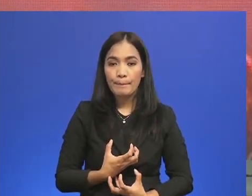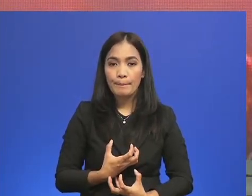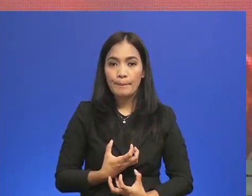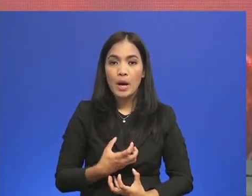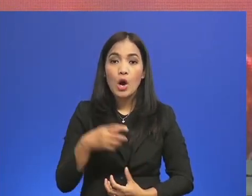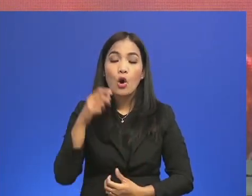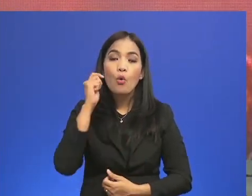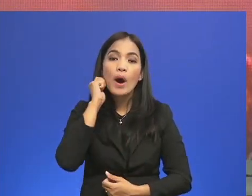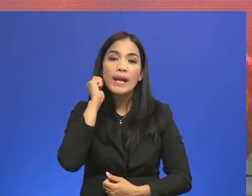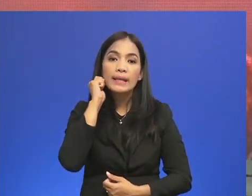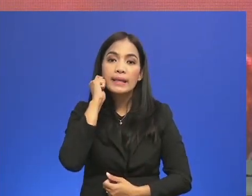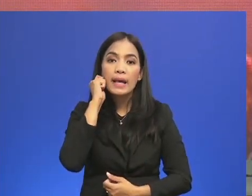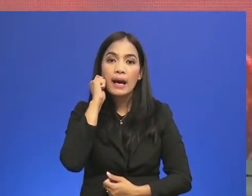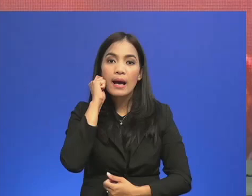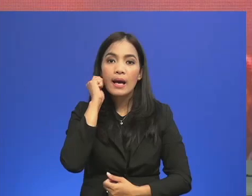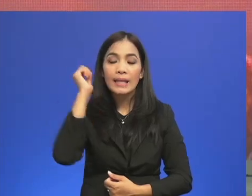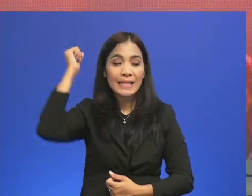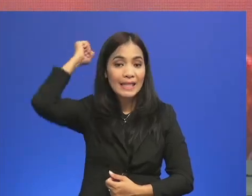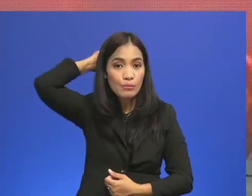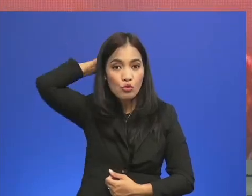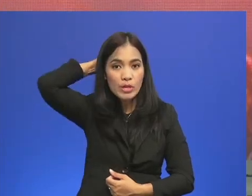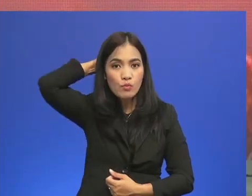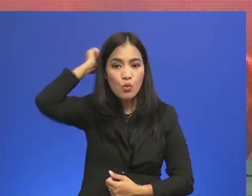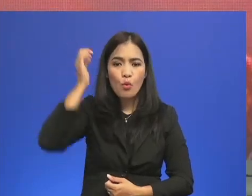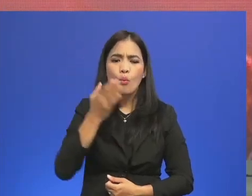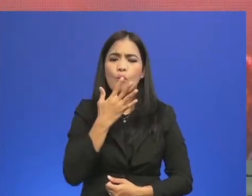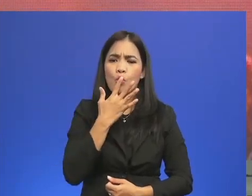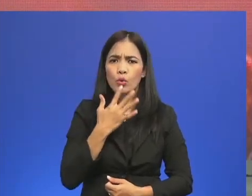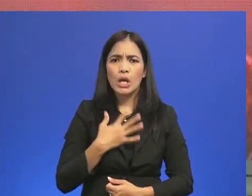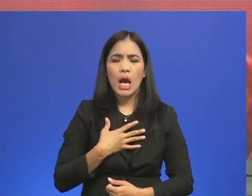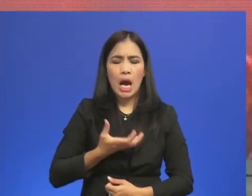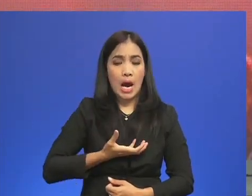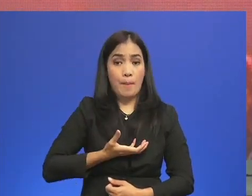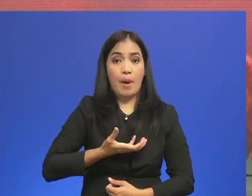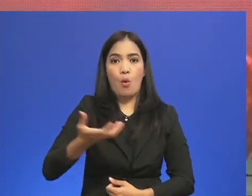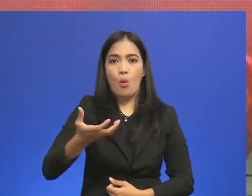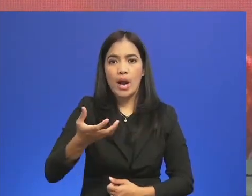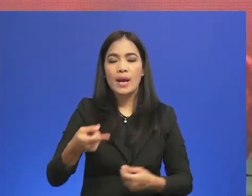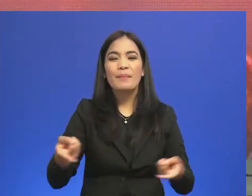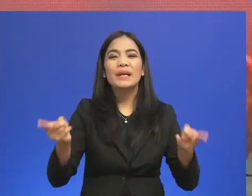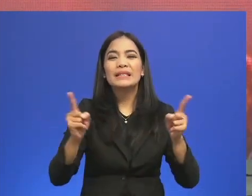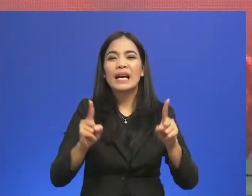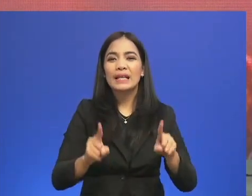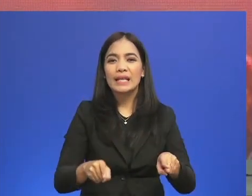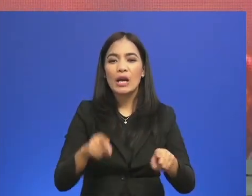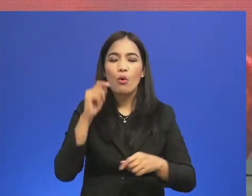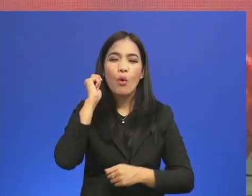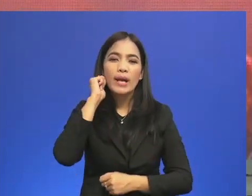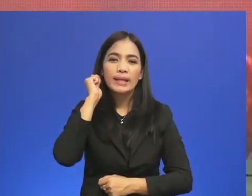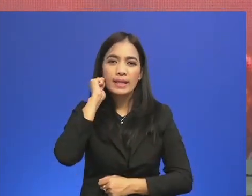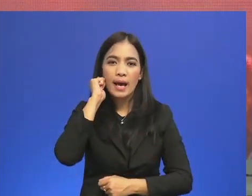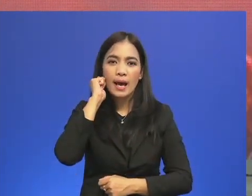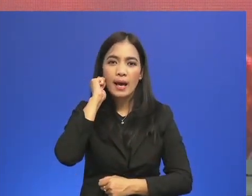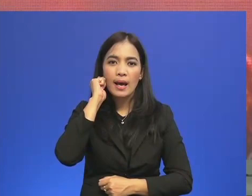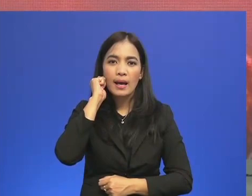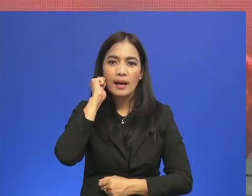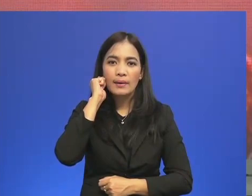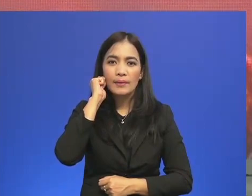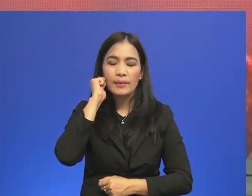kaum wanita, kaum ibu berambisi menjadi wanita